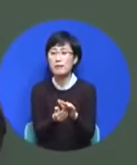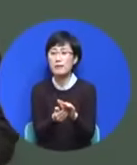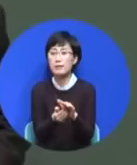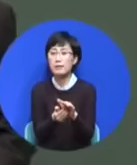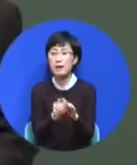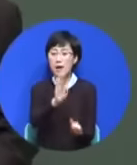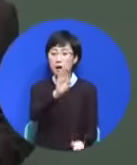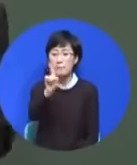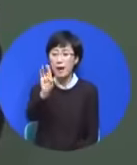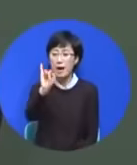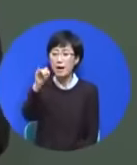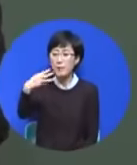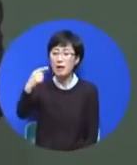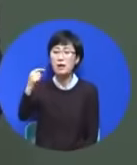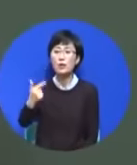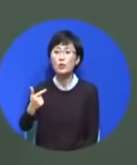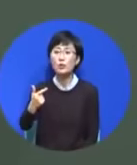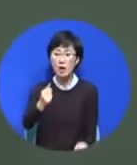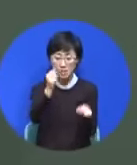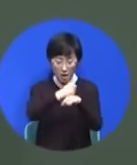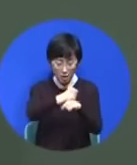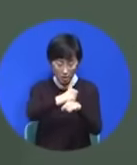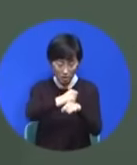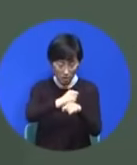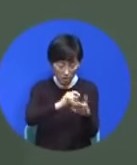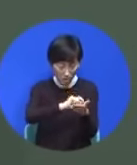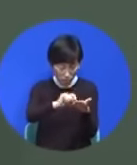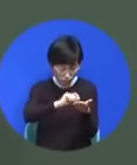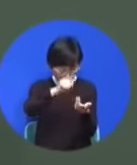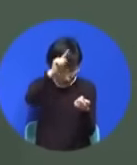론 어떻게 망할 것이다 그대로